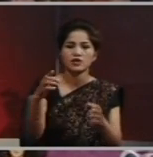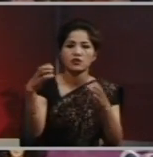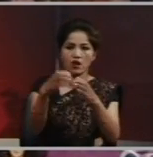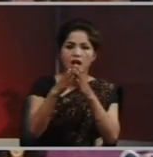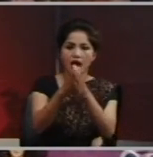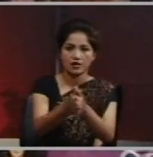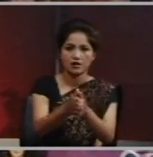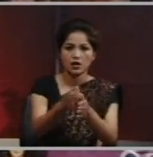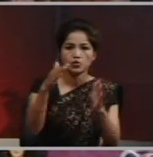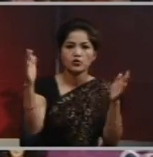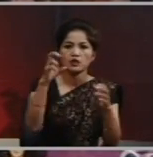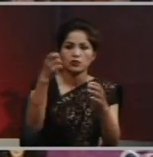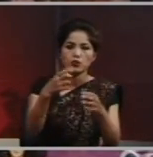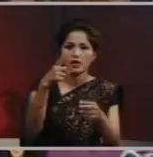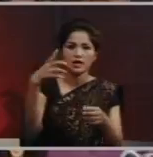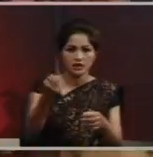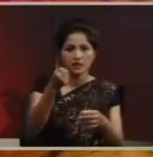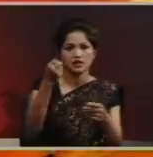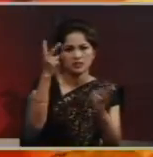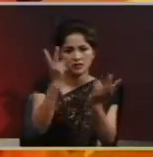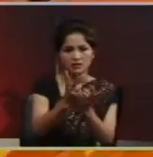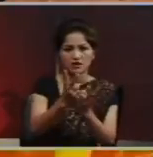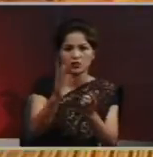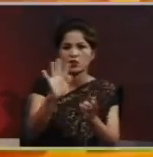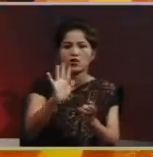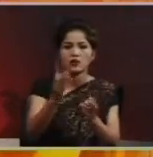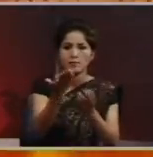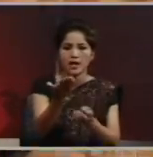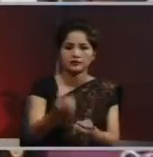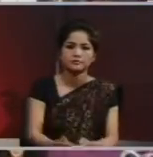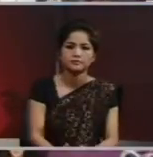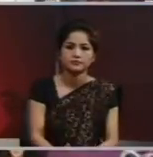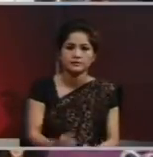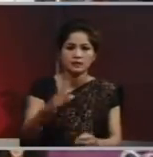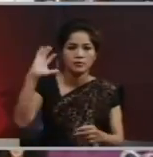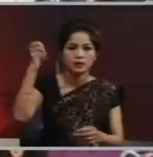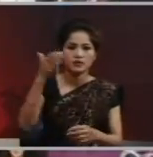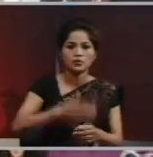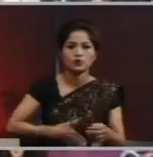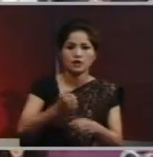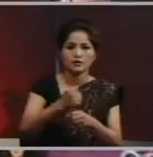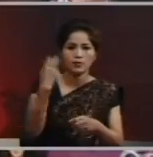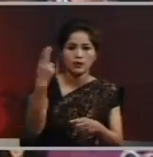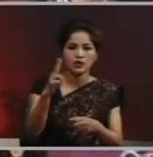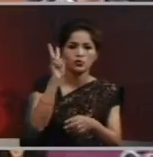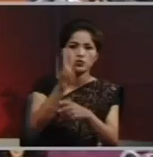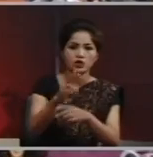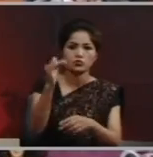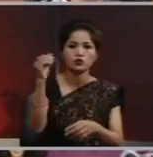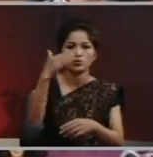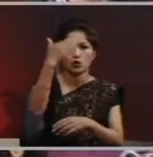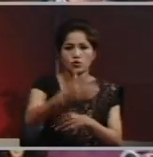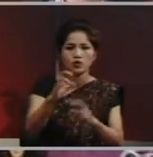दलको आग्रह। खुला दलको एकाधिकार लादिने गरी थ्रेसहोल्ड नराख्न माग। वैदेशिक रोजगारमा भइरहेको ठगी तत्काल